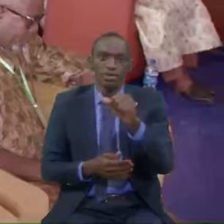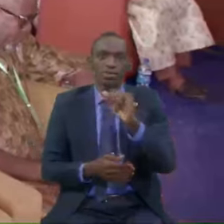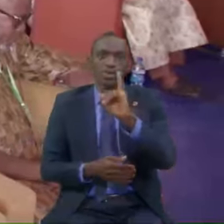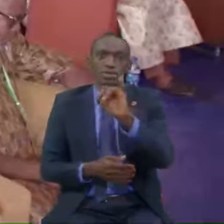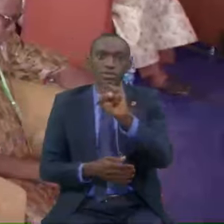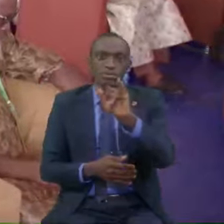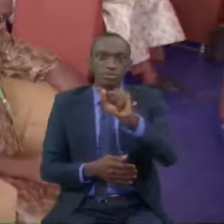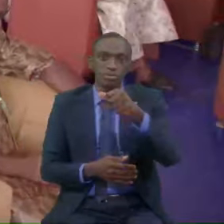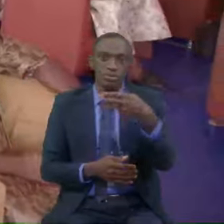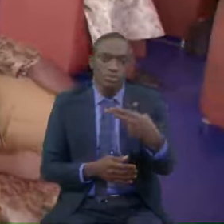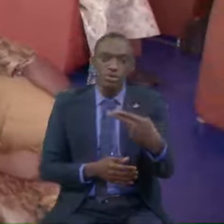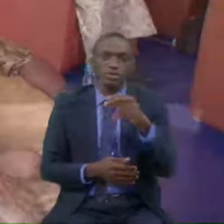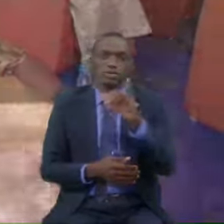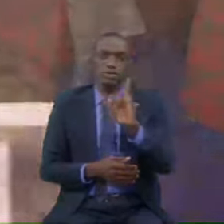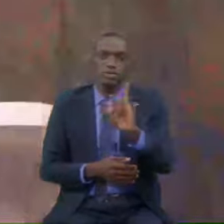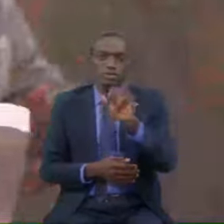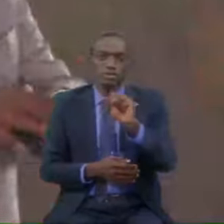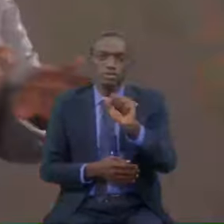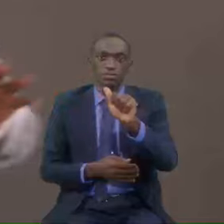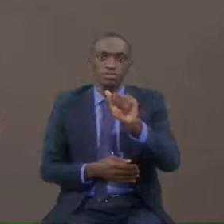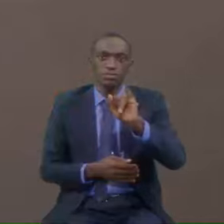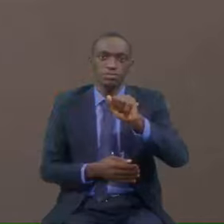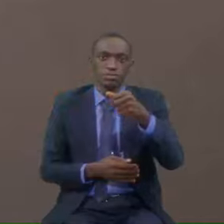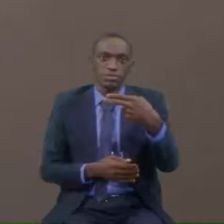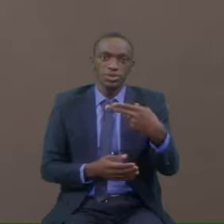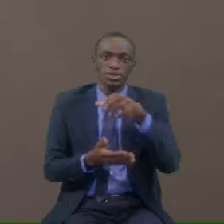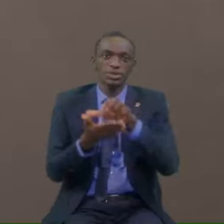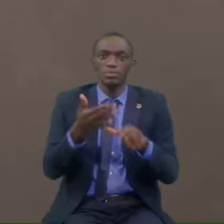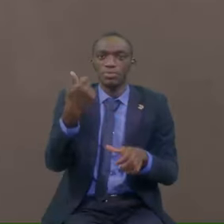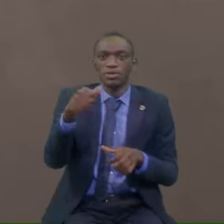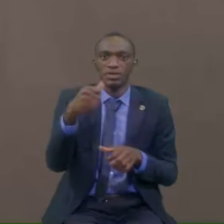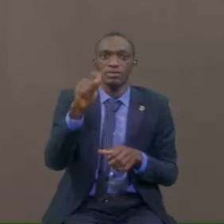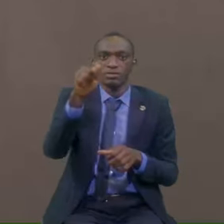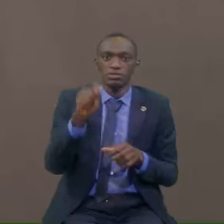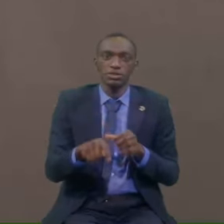27. Ésaïe. Chapitre 10, 27.